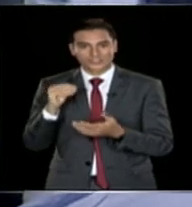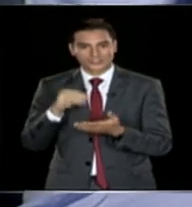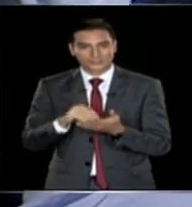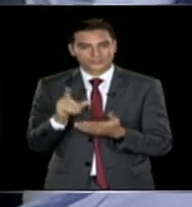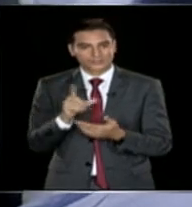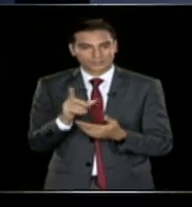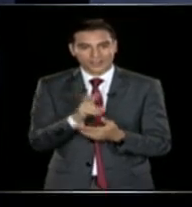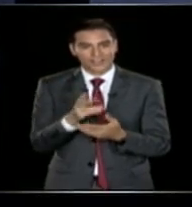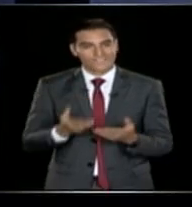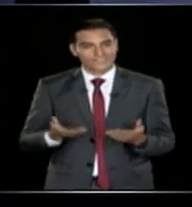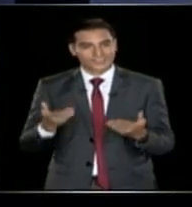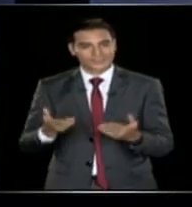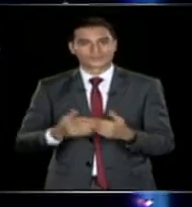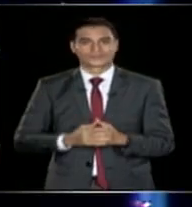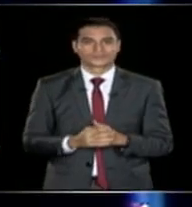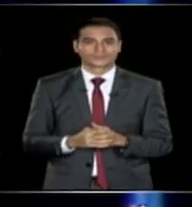اتفضلوا.